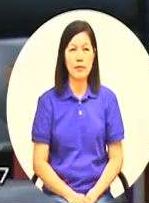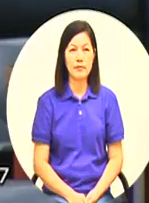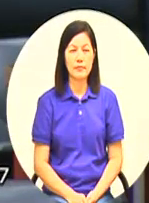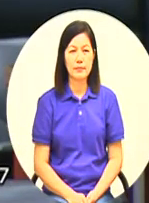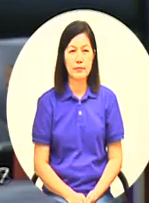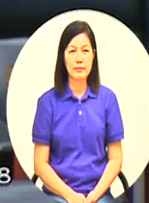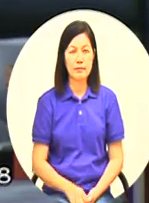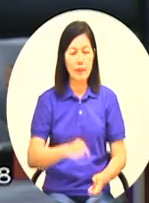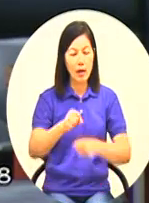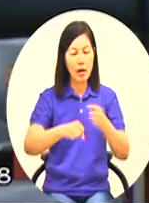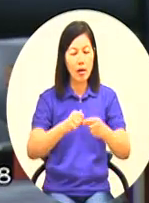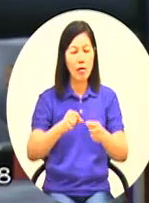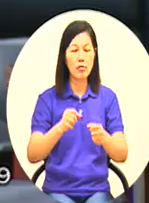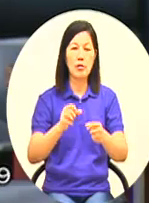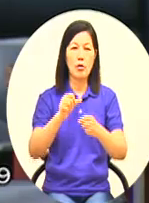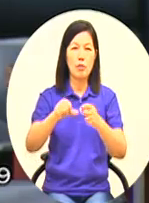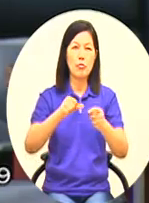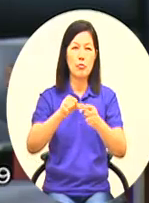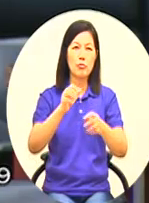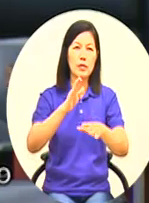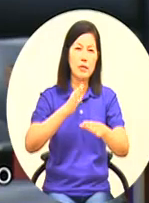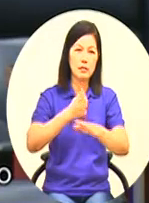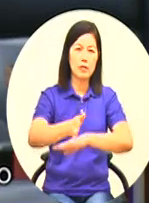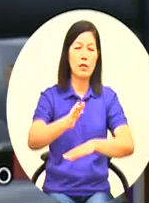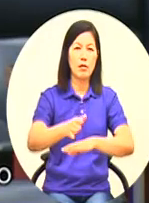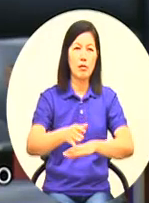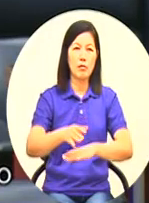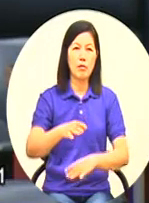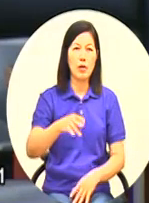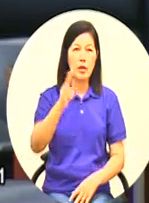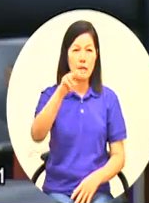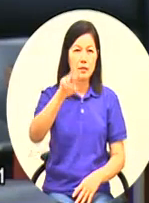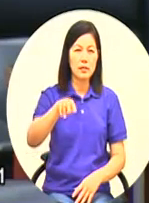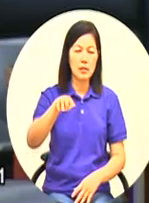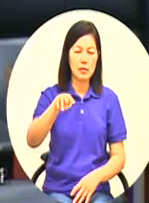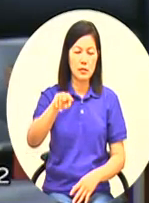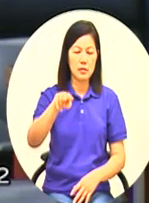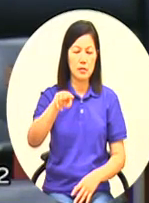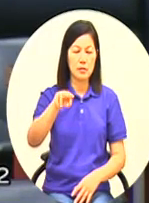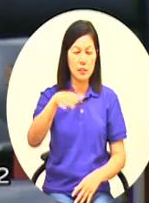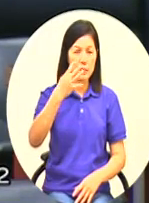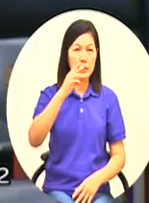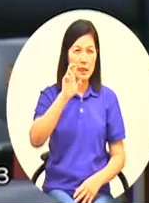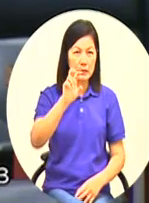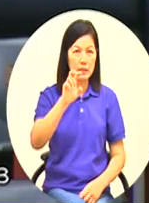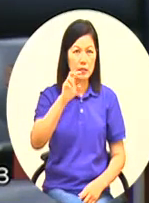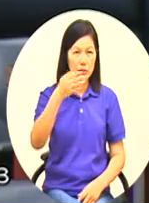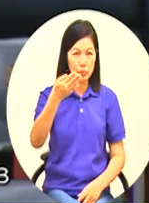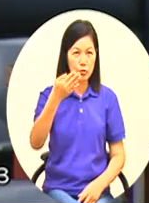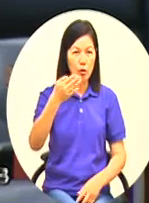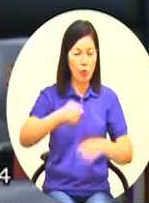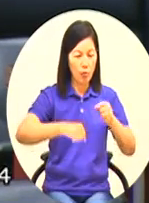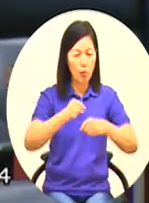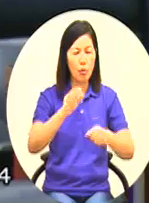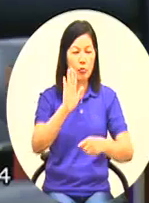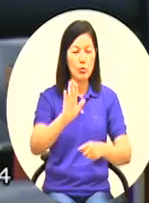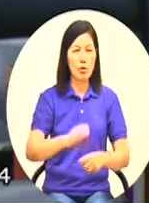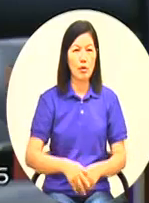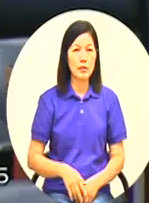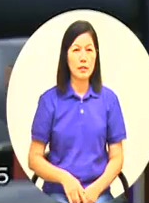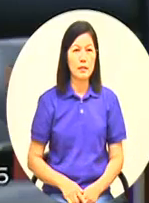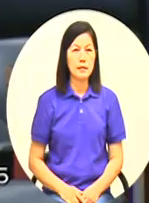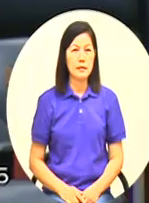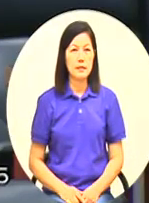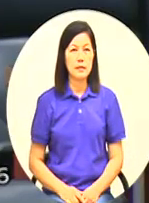超过5年，总数有2749台。那部分赠送我们南台的约翰尼